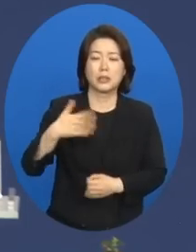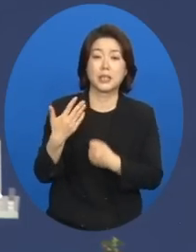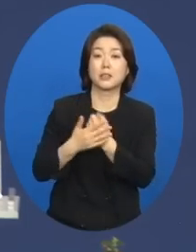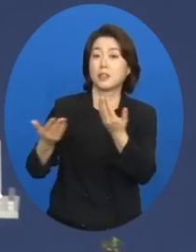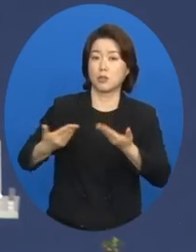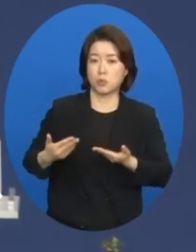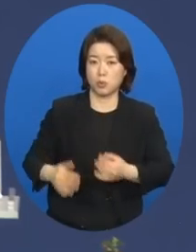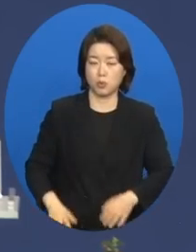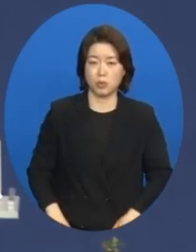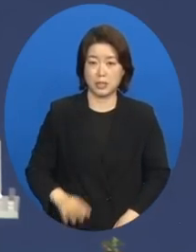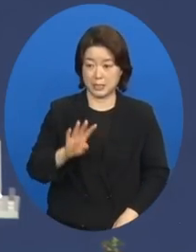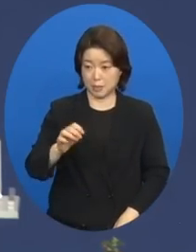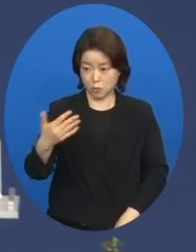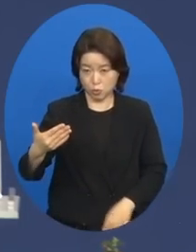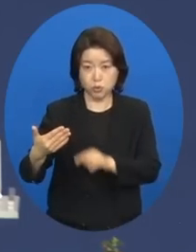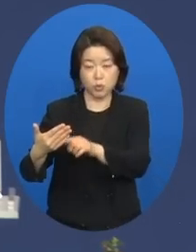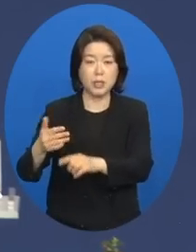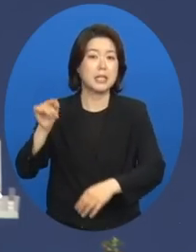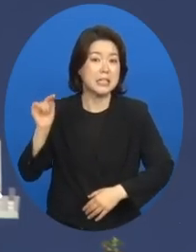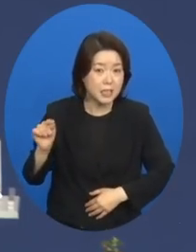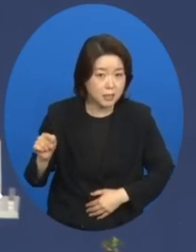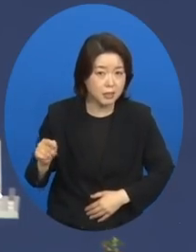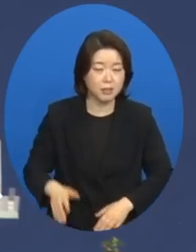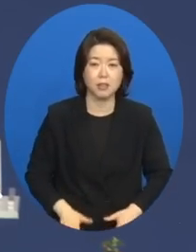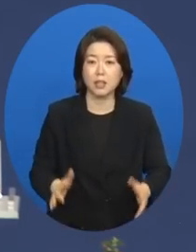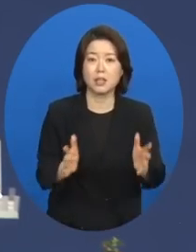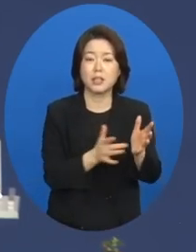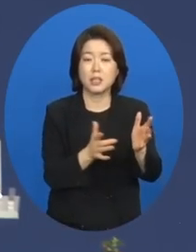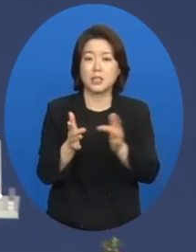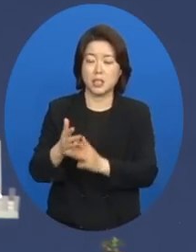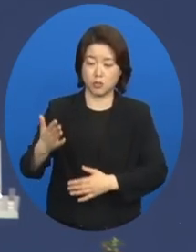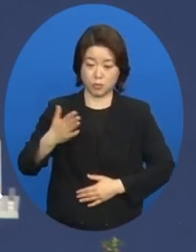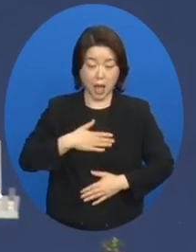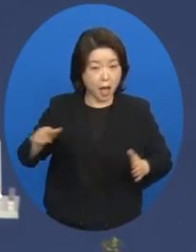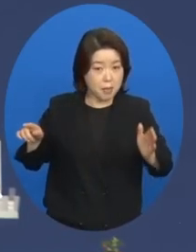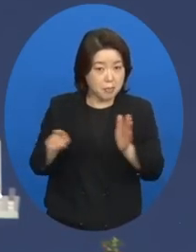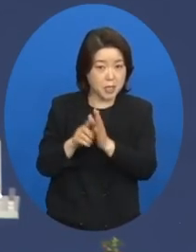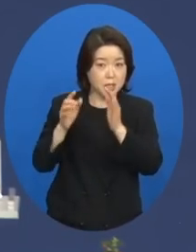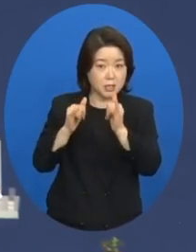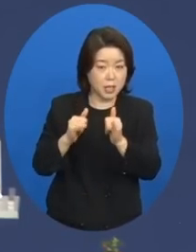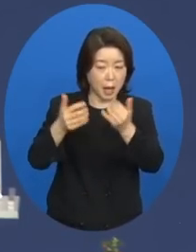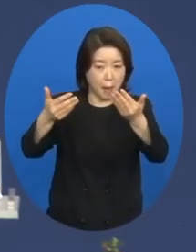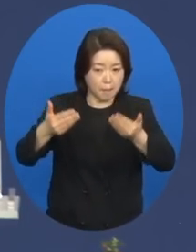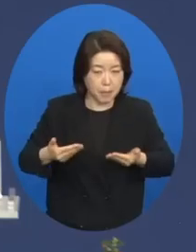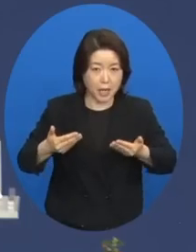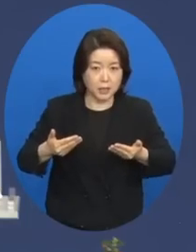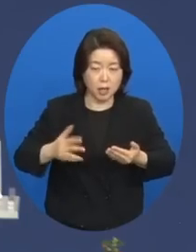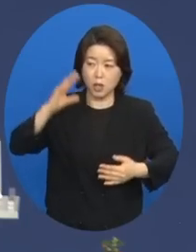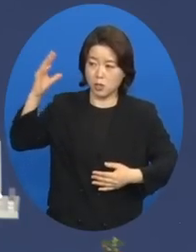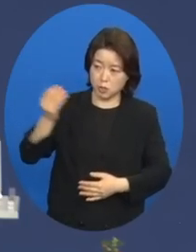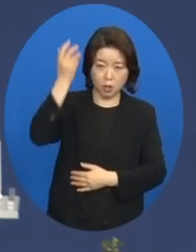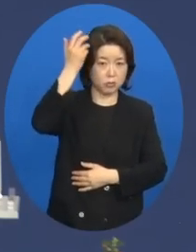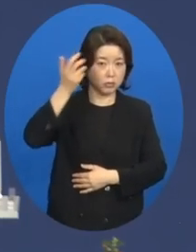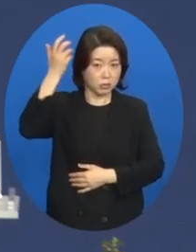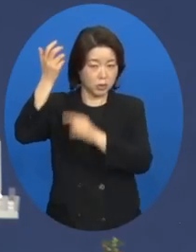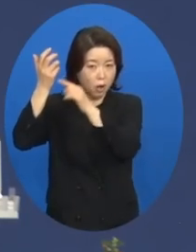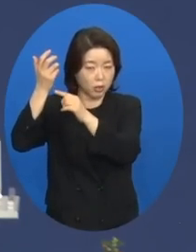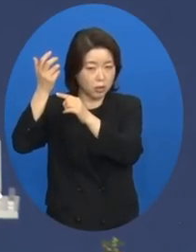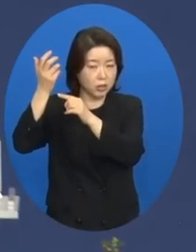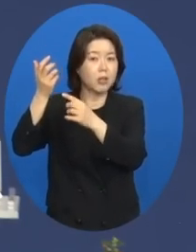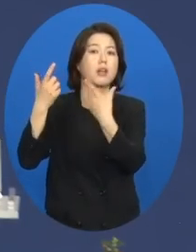주시는데 39절 이는 예수 나를 믿는 자의 받을 성령을